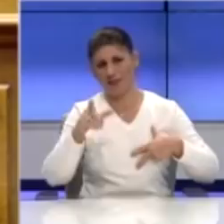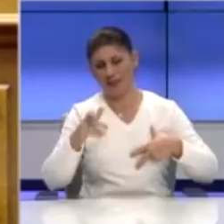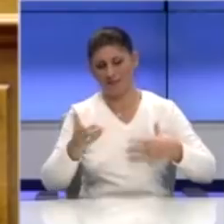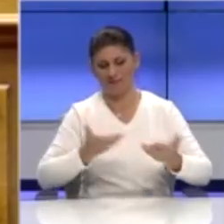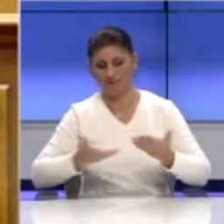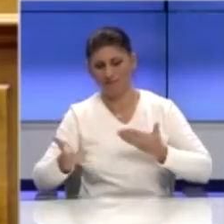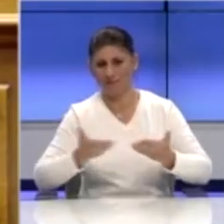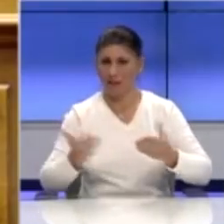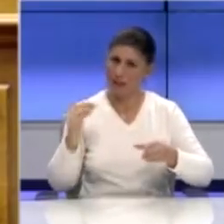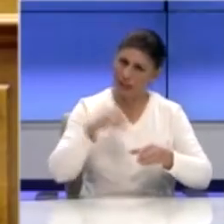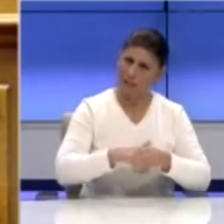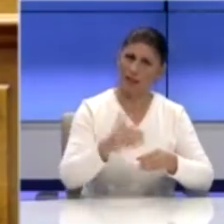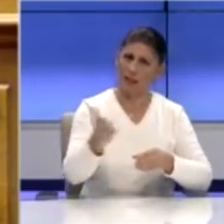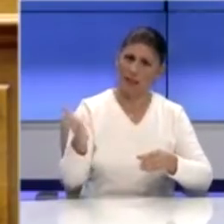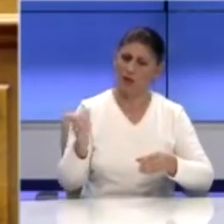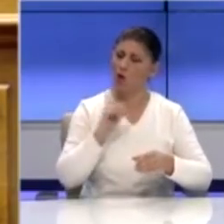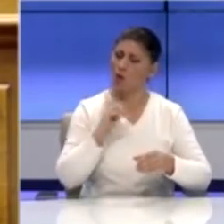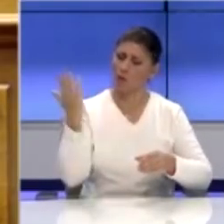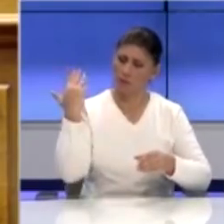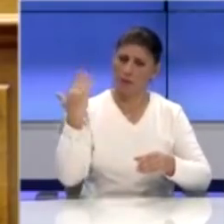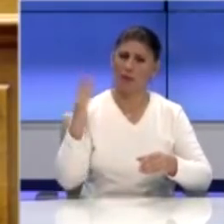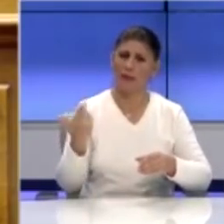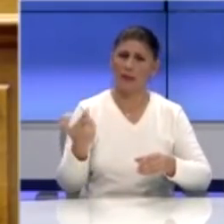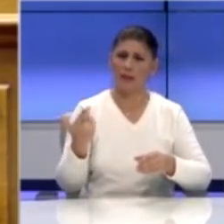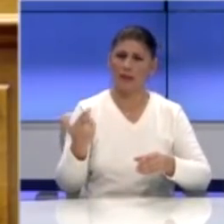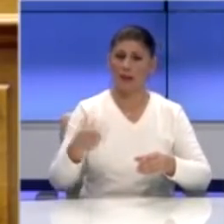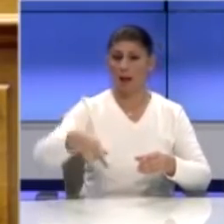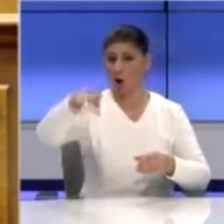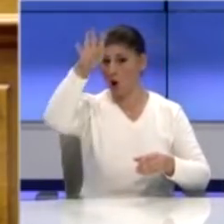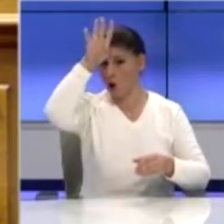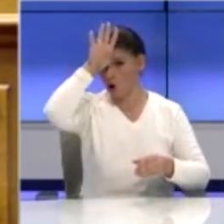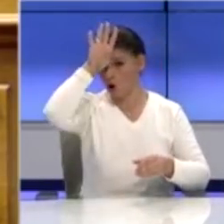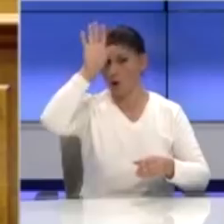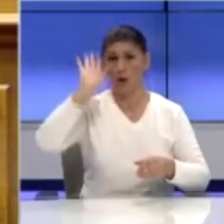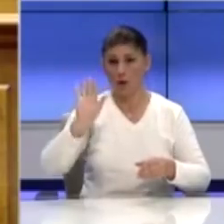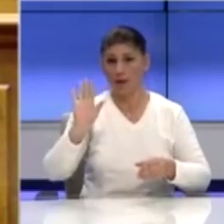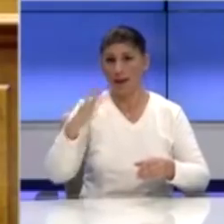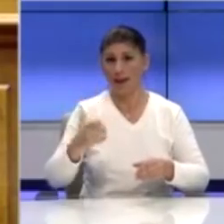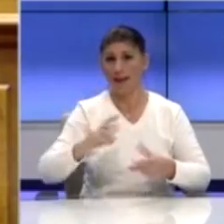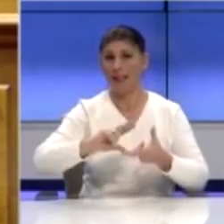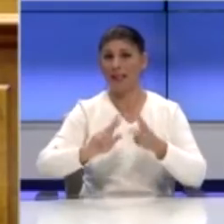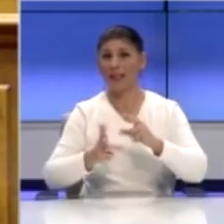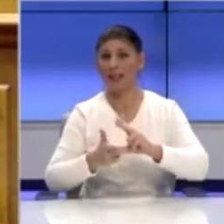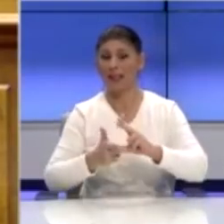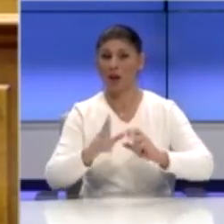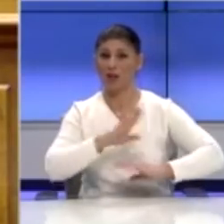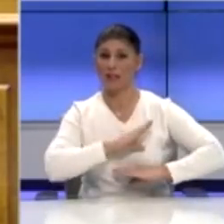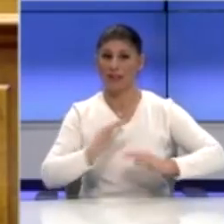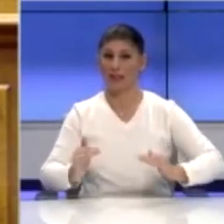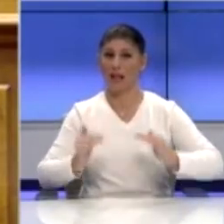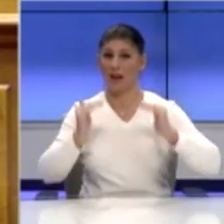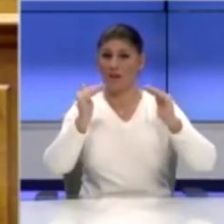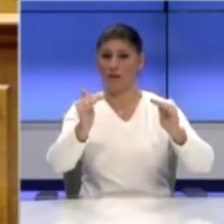παζάρια συμμετέχετε κι εσείς, όπως και οι προηγούμενοι, γιατί κορώνα σας έχετε δυστυχώς τη γεωστρατηγική αναβάθμιση, όπως